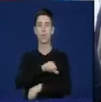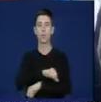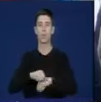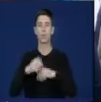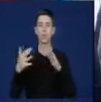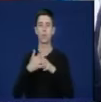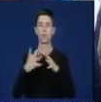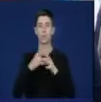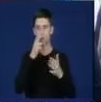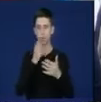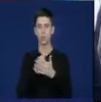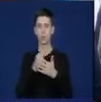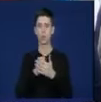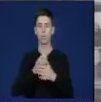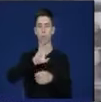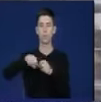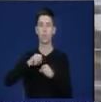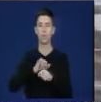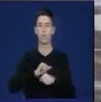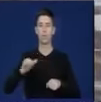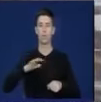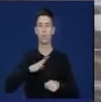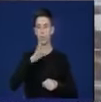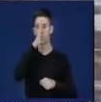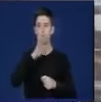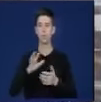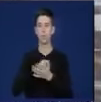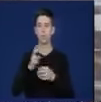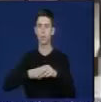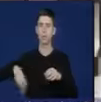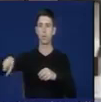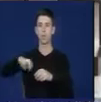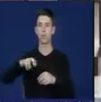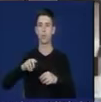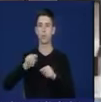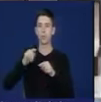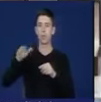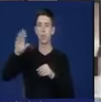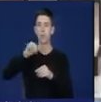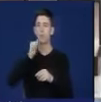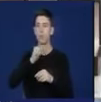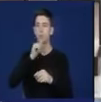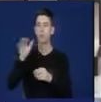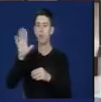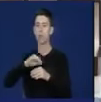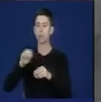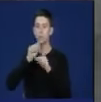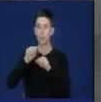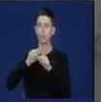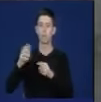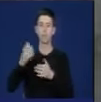sözün əsl mənasında qanıt dururdu. Dəfələrlə düşmənin arxasına keçərək işğalçılar haqda məxfi əməliyyat məlumatları